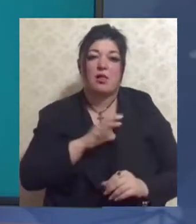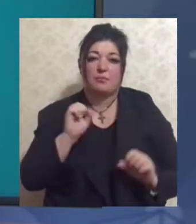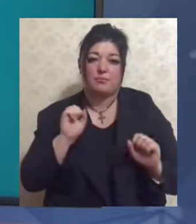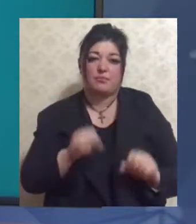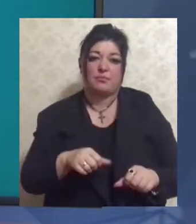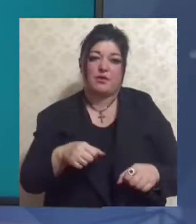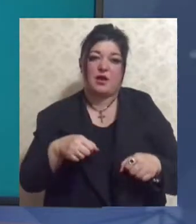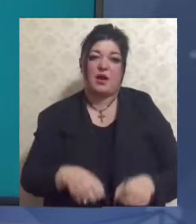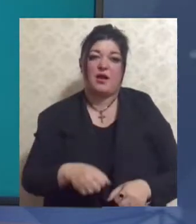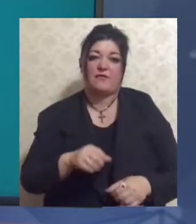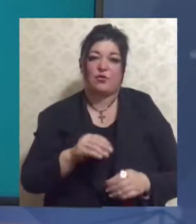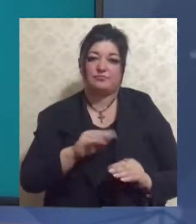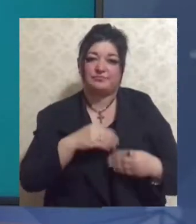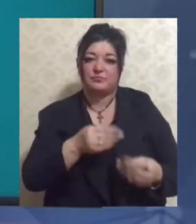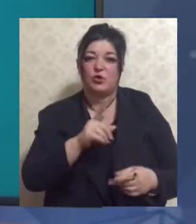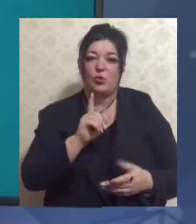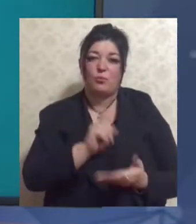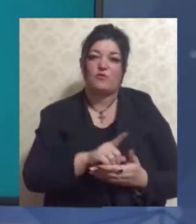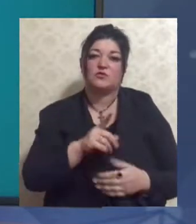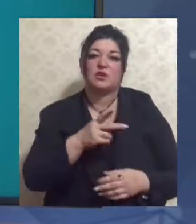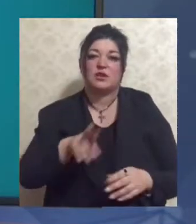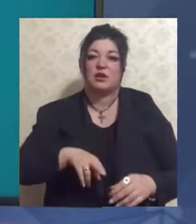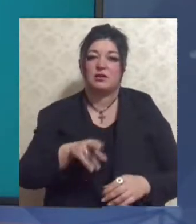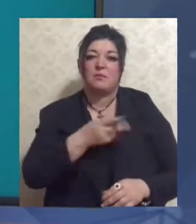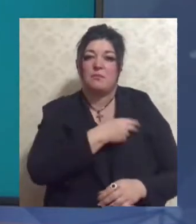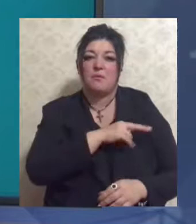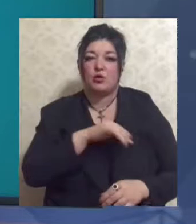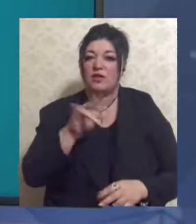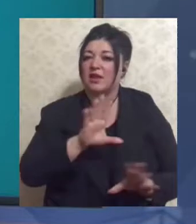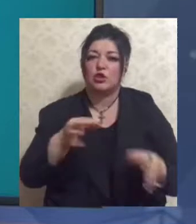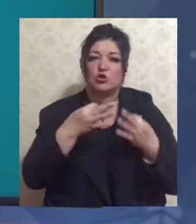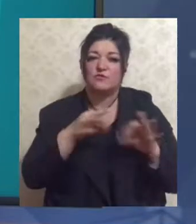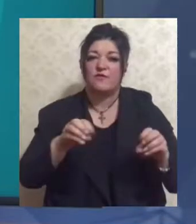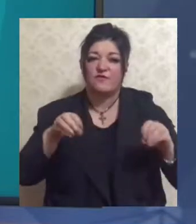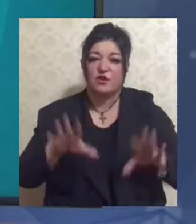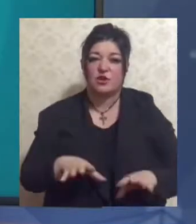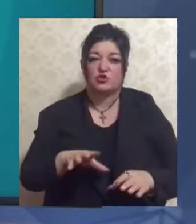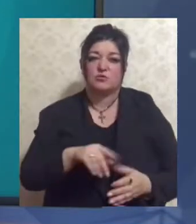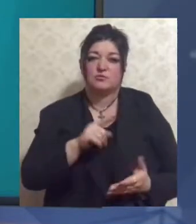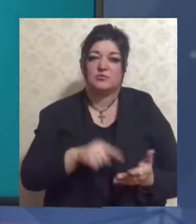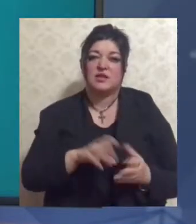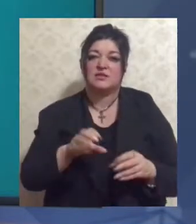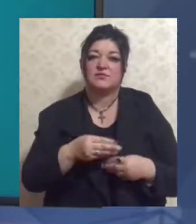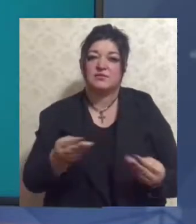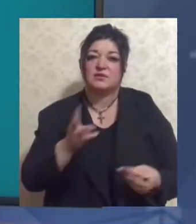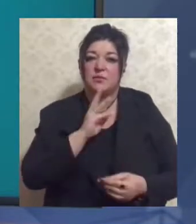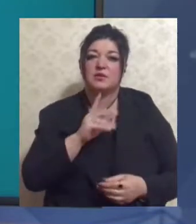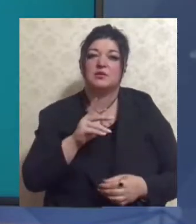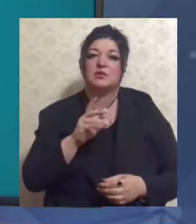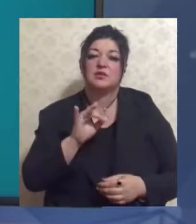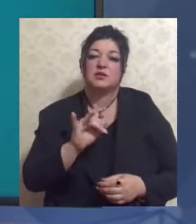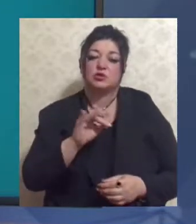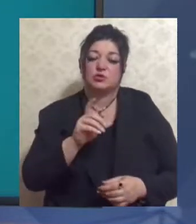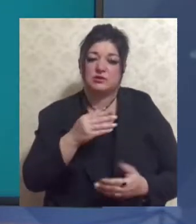Аймедова обов'язки ректора Одеського медуніверситету, не дозволить вирішити питання із виплатами зарплат викладачам та стипендій студентам у